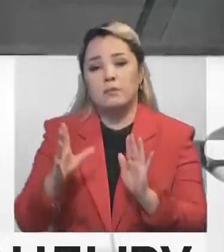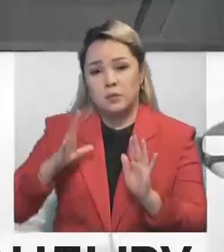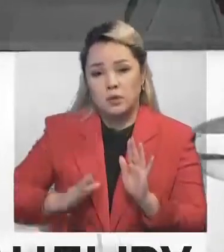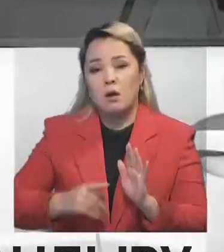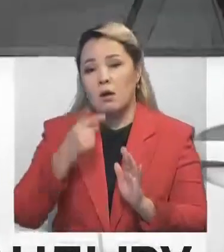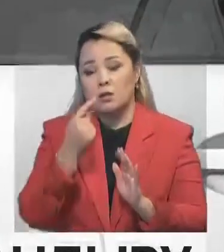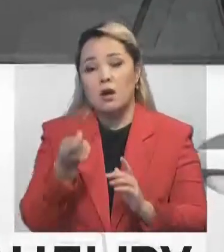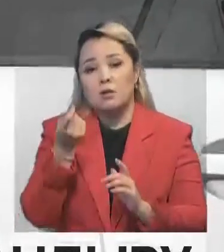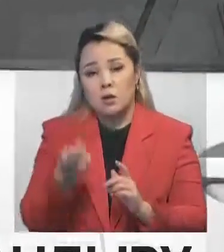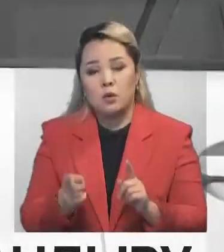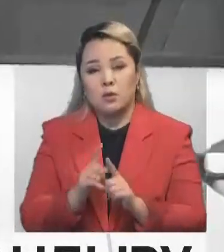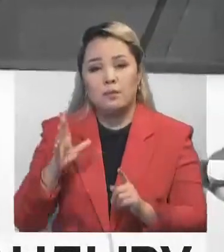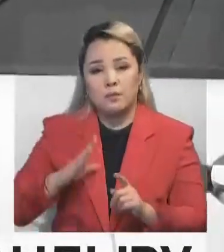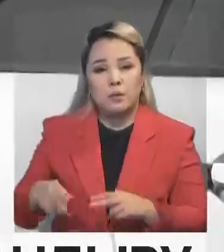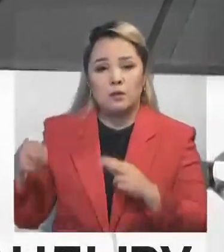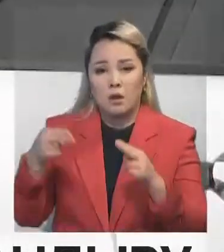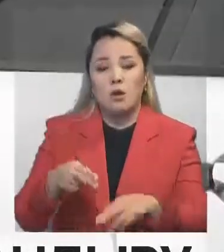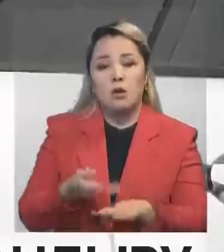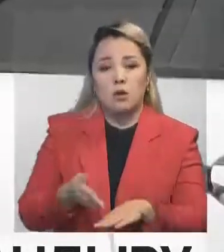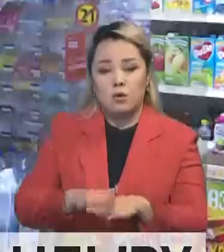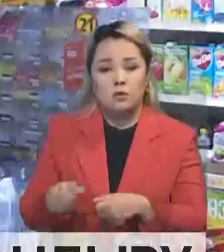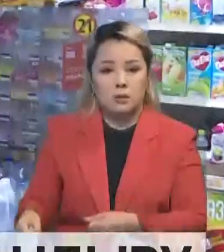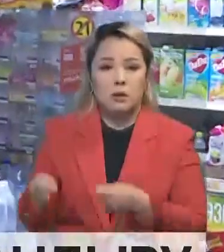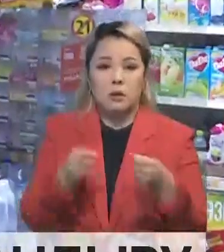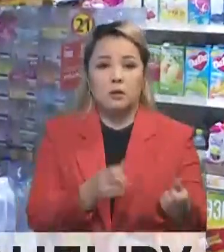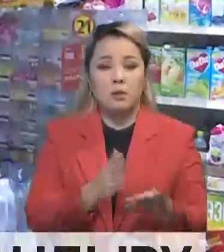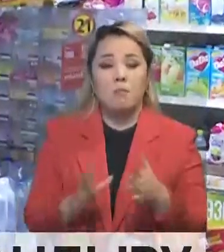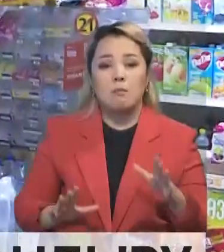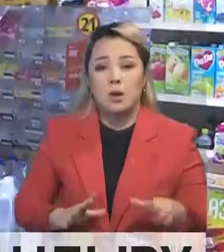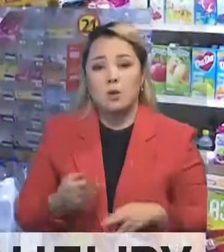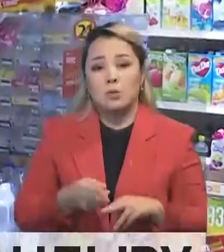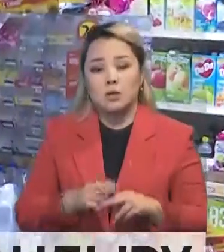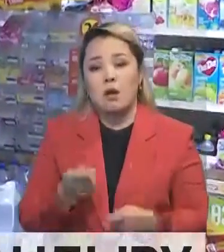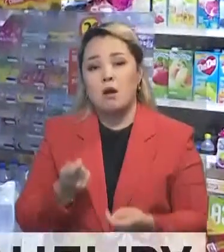келем, терлеп тепшіп, ауыр болса да көтеріп. Бұл базар.